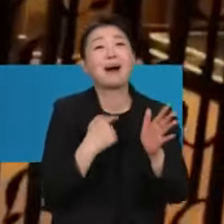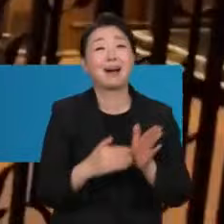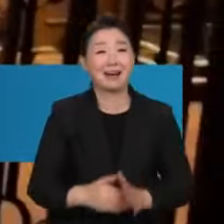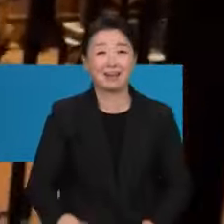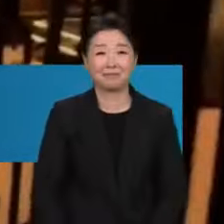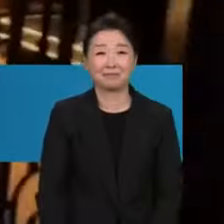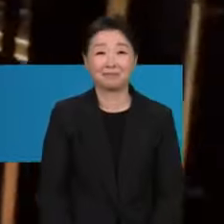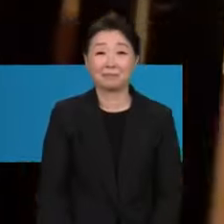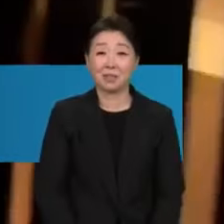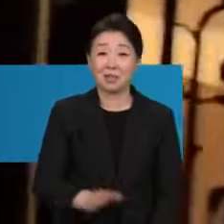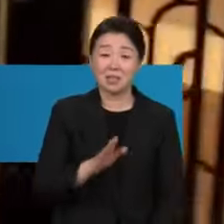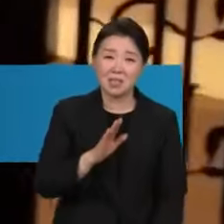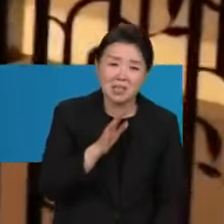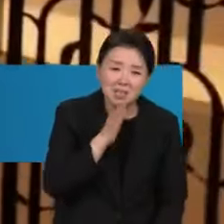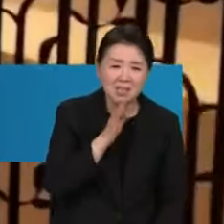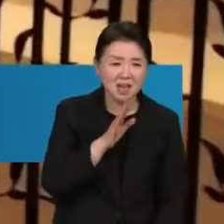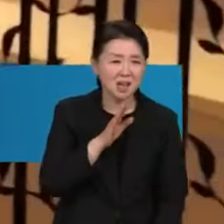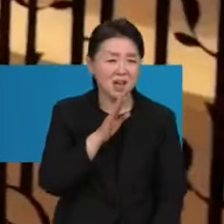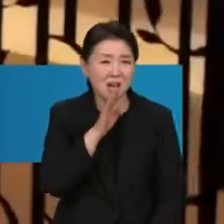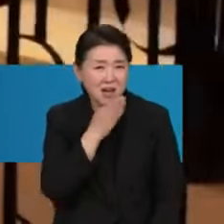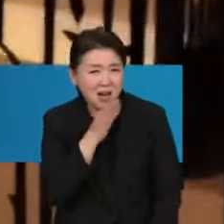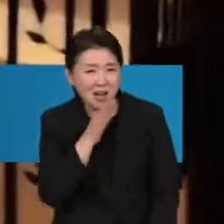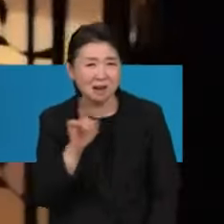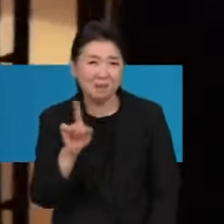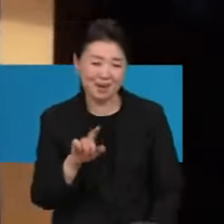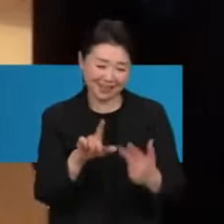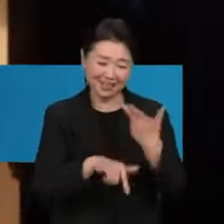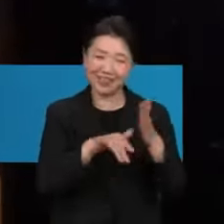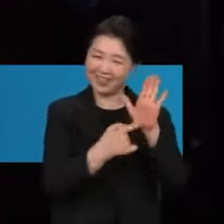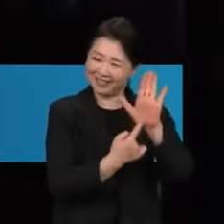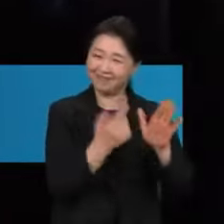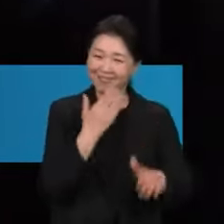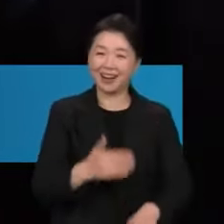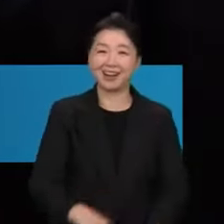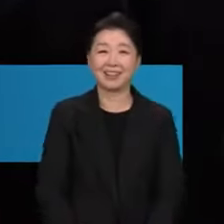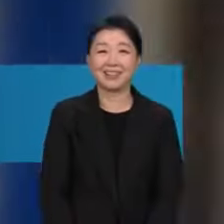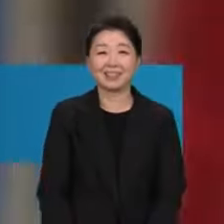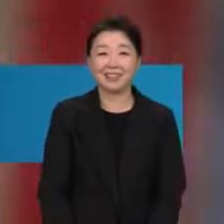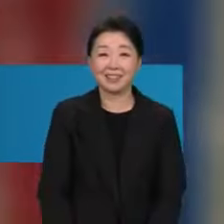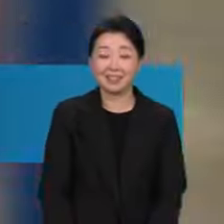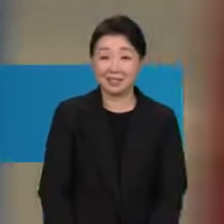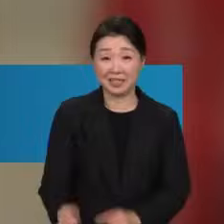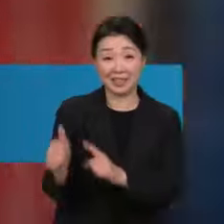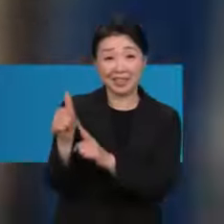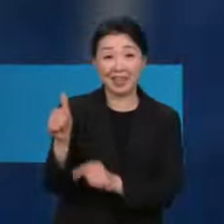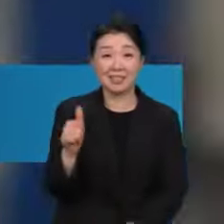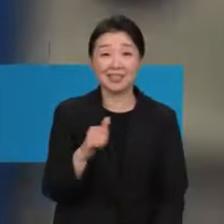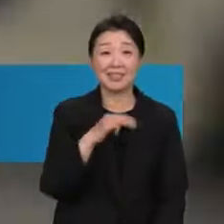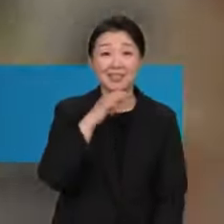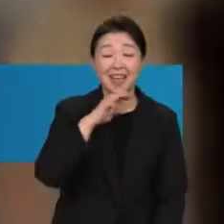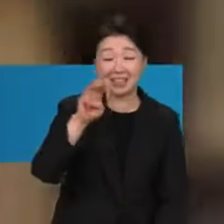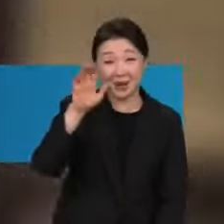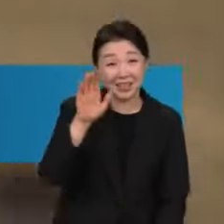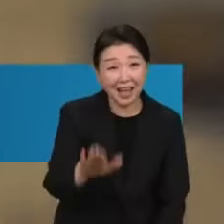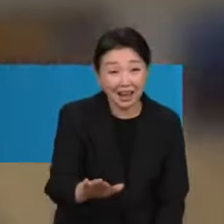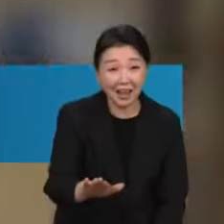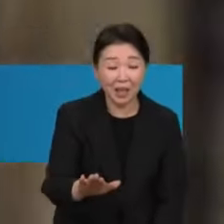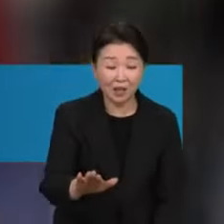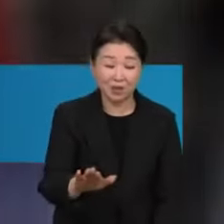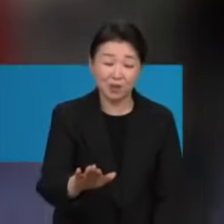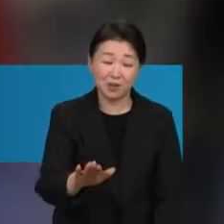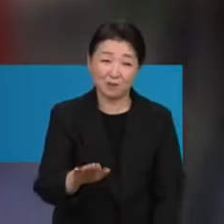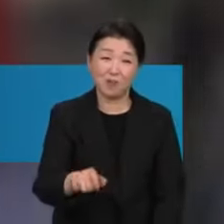때문인데요. 이게 진짠지 아닌지는 오는 7월에 드러나겠죠. 마이크 타이슨은 30살 아래 유명